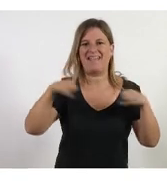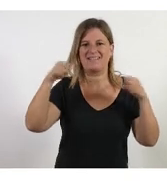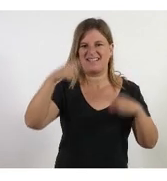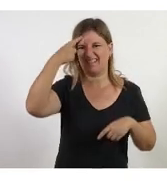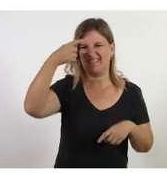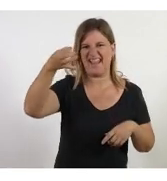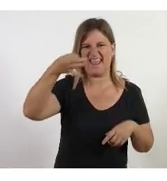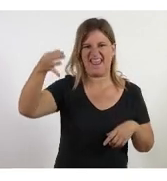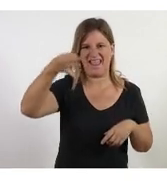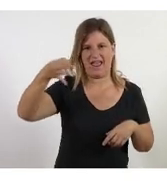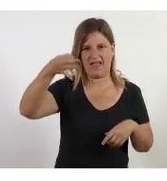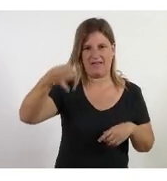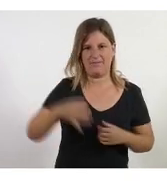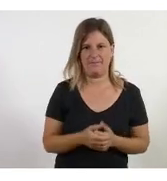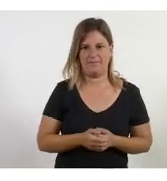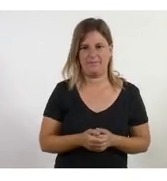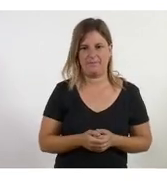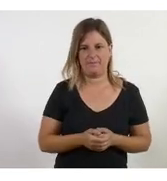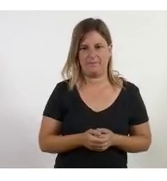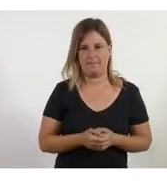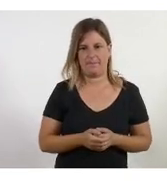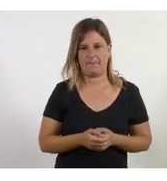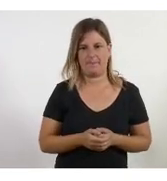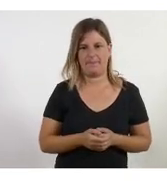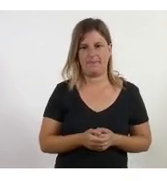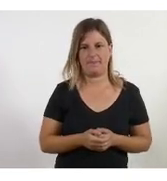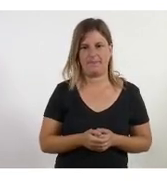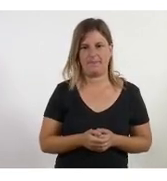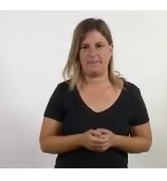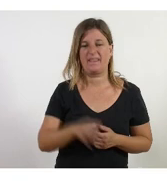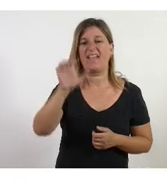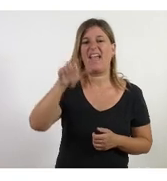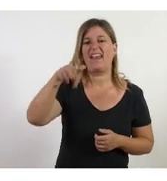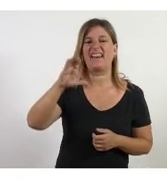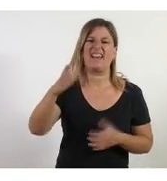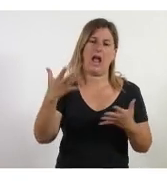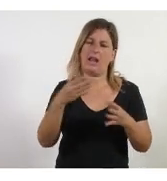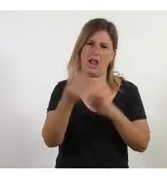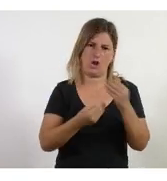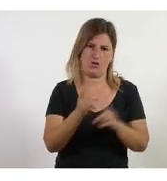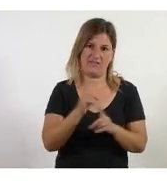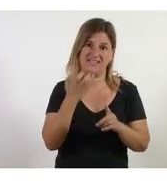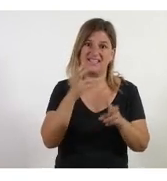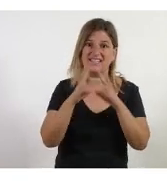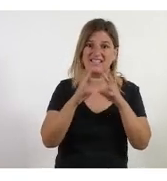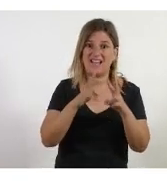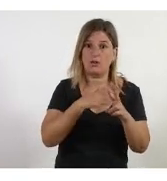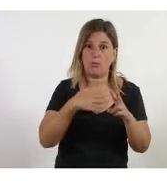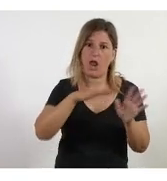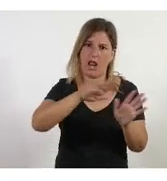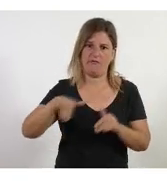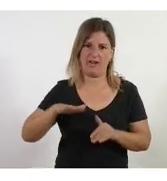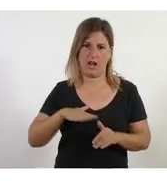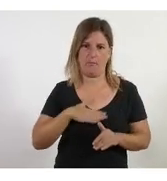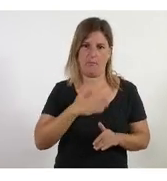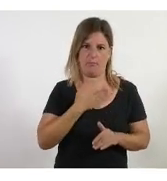Vale? Enric, aquest no el faig ara, és una mica llarg. Si la gent al xat diu que el vol fer, després al final el podem fer. Els